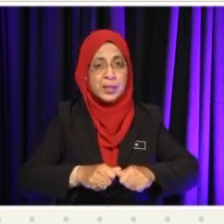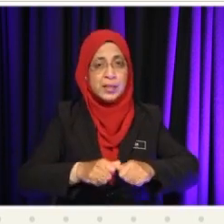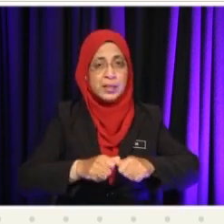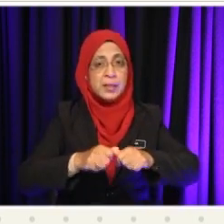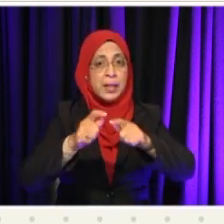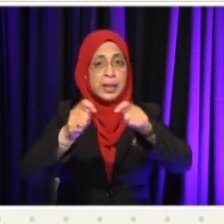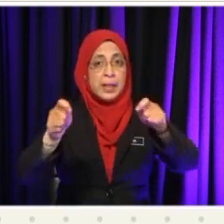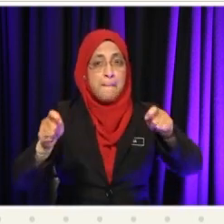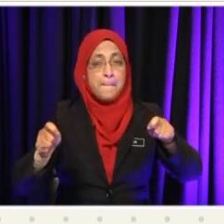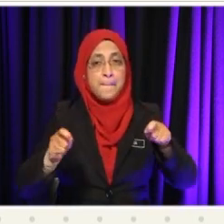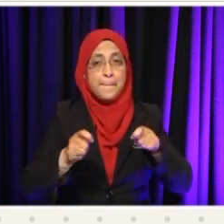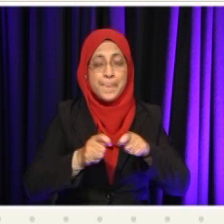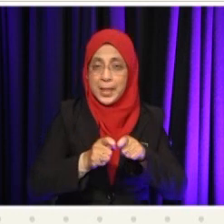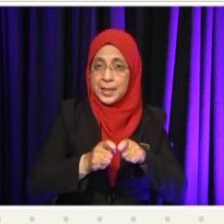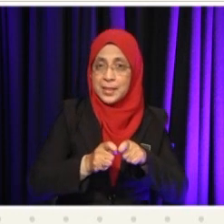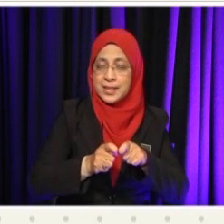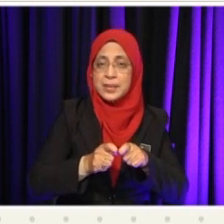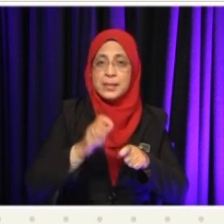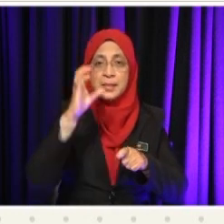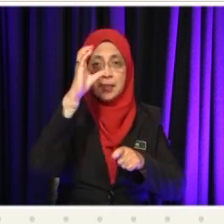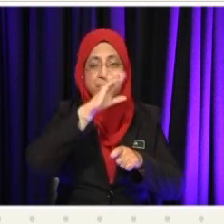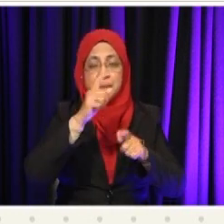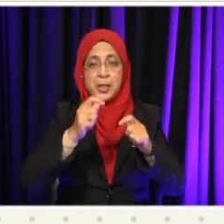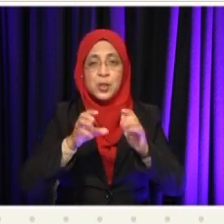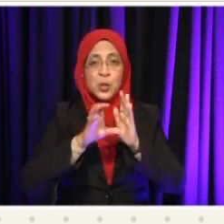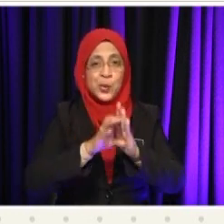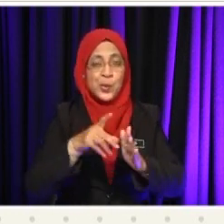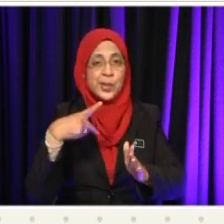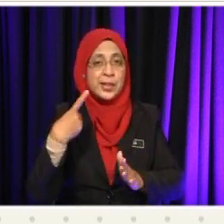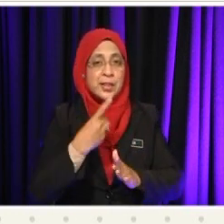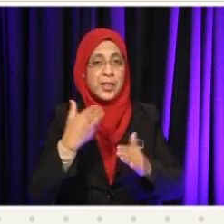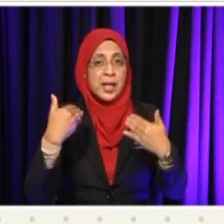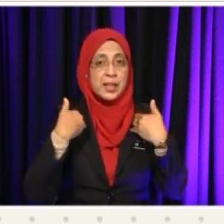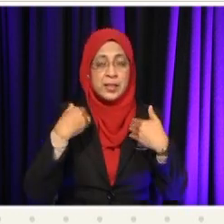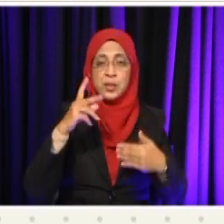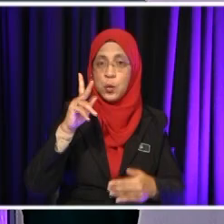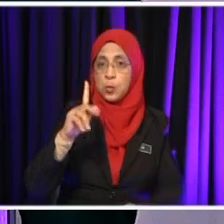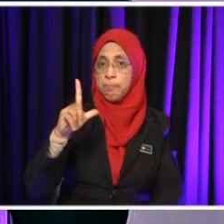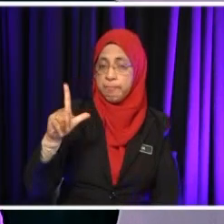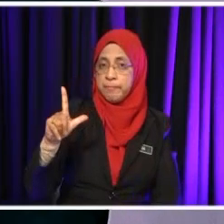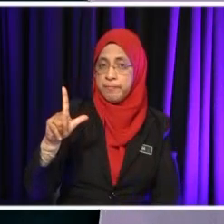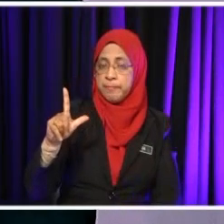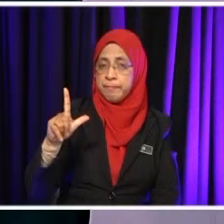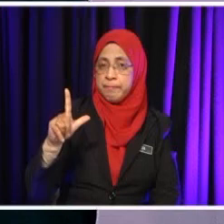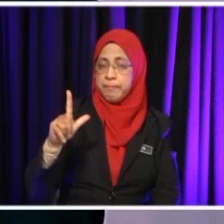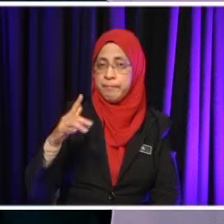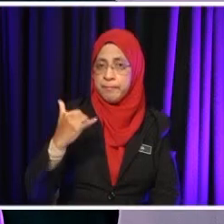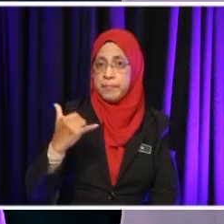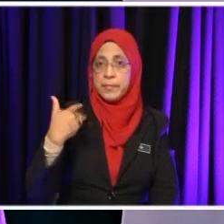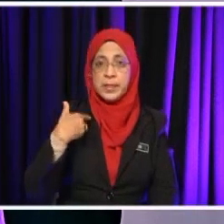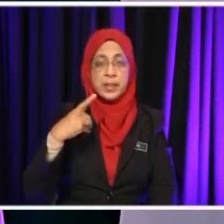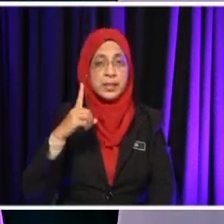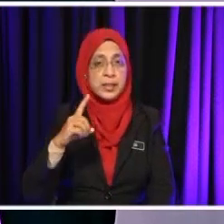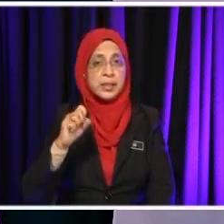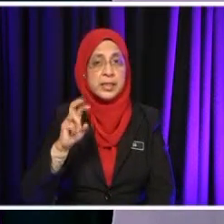ataupun lokasi gitu seperti yang sebagai contoh kita berada di Kuala Lumpur Maafkan saya kita berada di Sri pentas